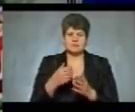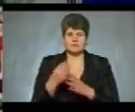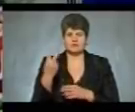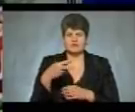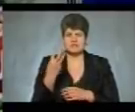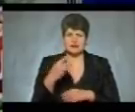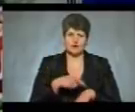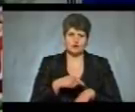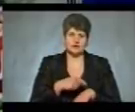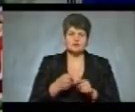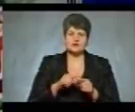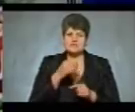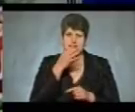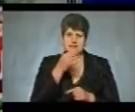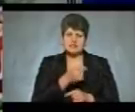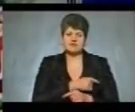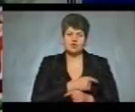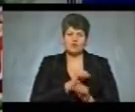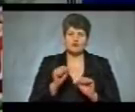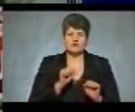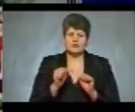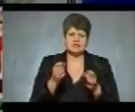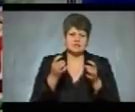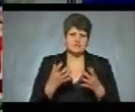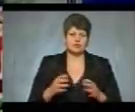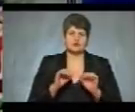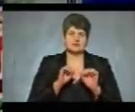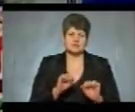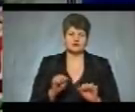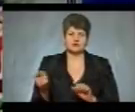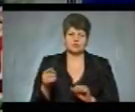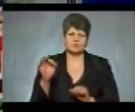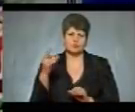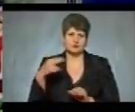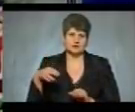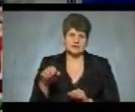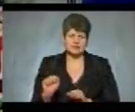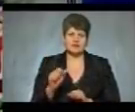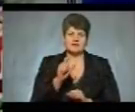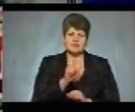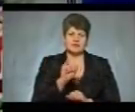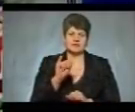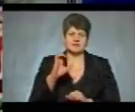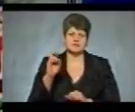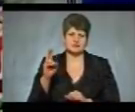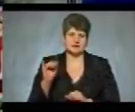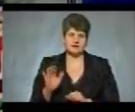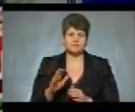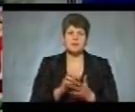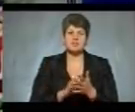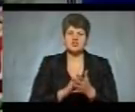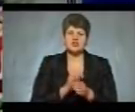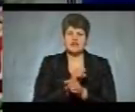години. Про це нам повідомив черговий управління цивільного захисту Тернопільської облдержадміністрації Євген Іськів. Причина